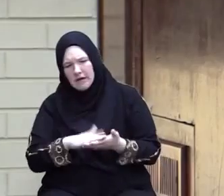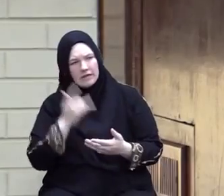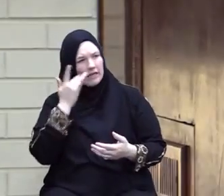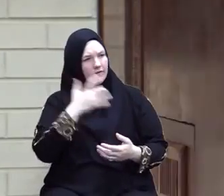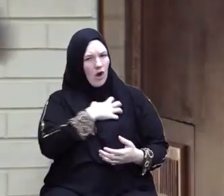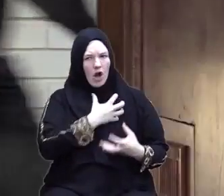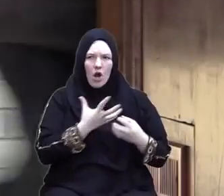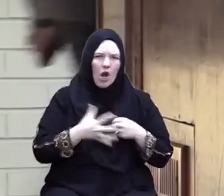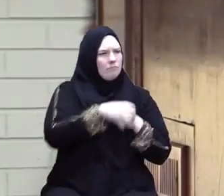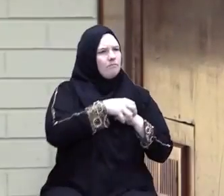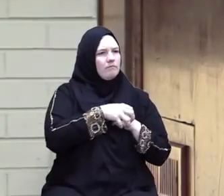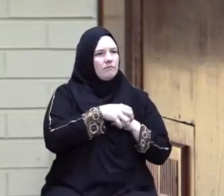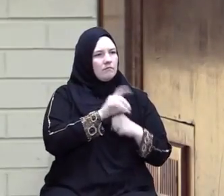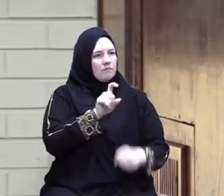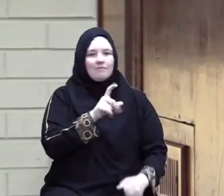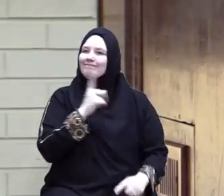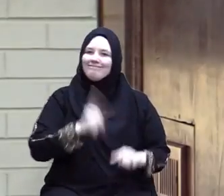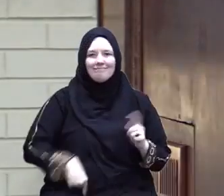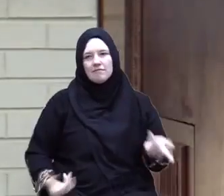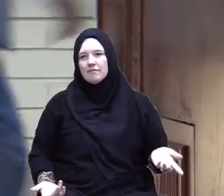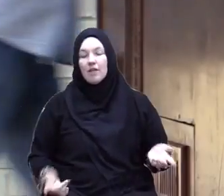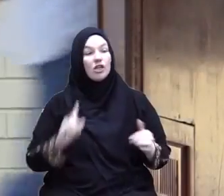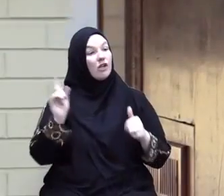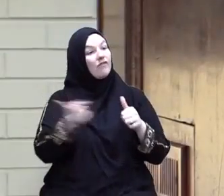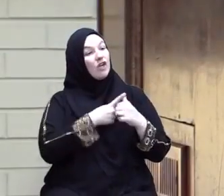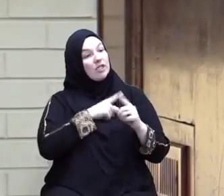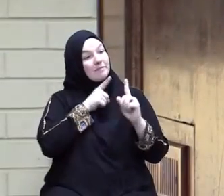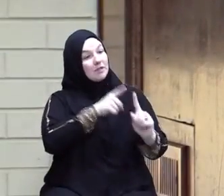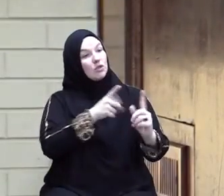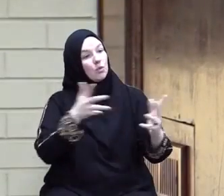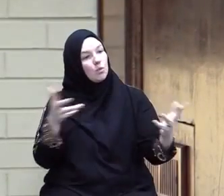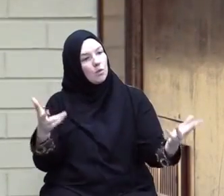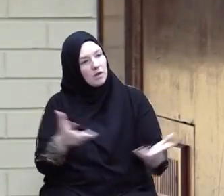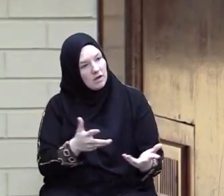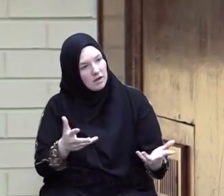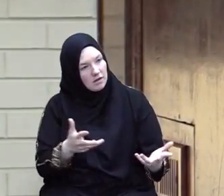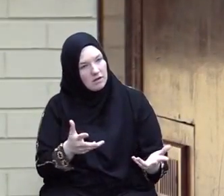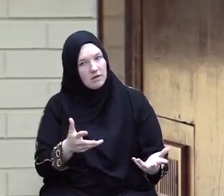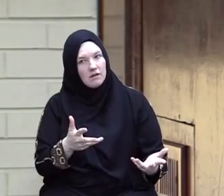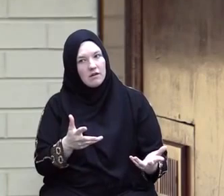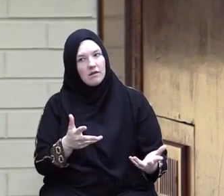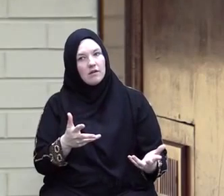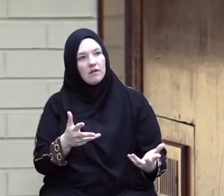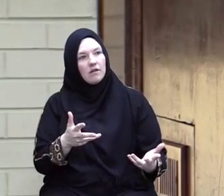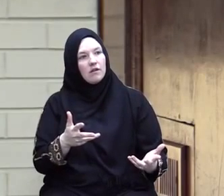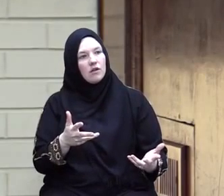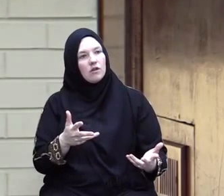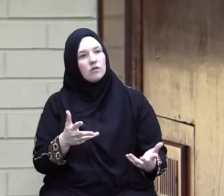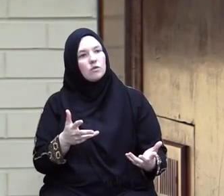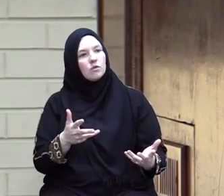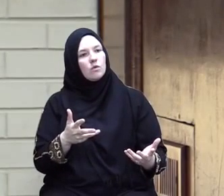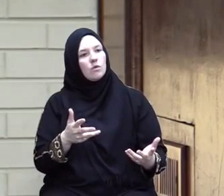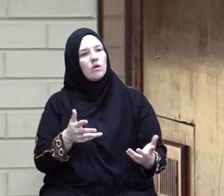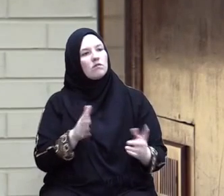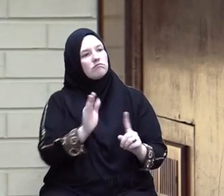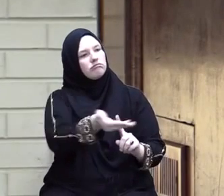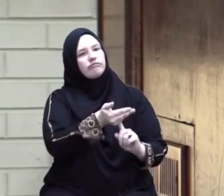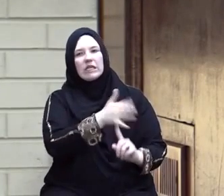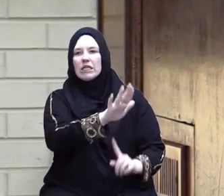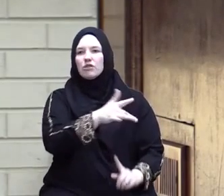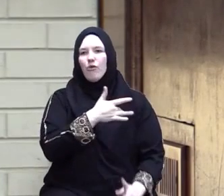So your first mission is to أَلِّفُ قَلْبَهُ, to win over his